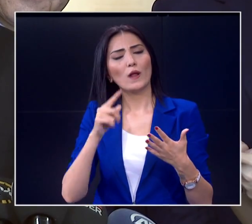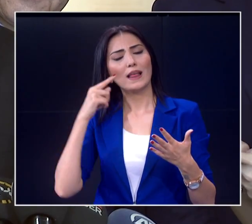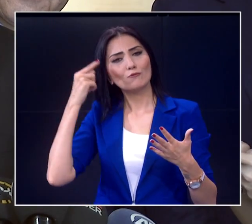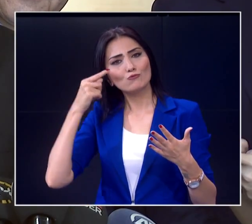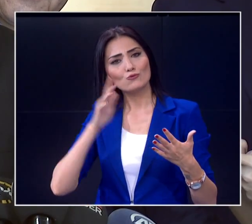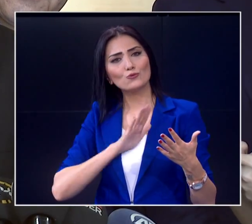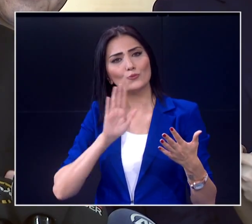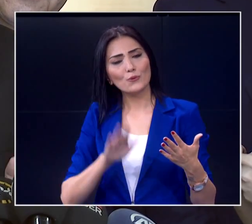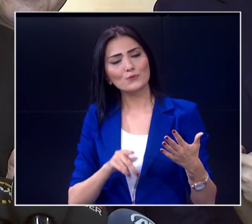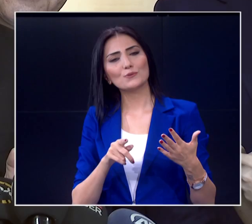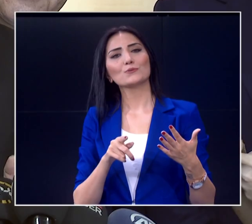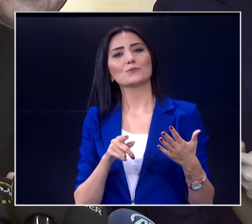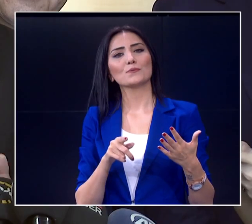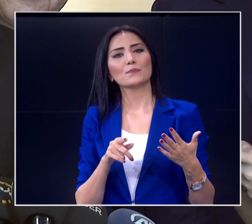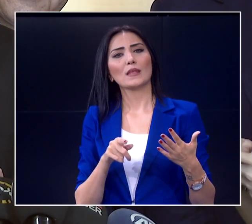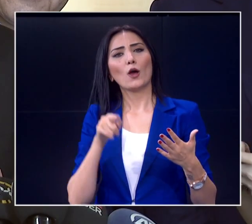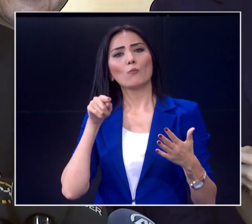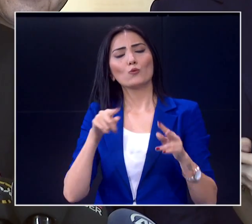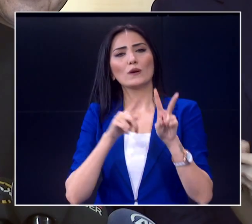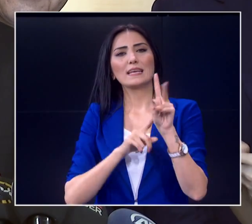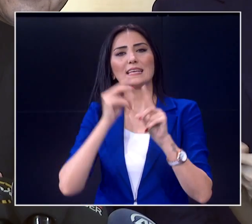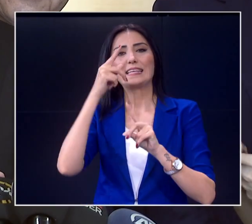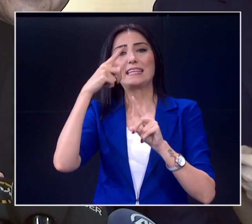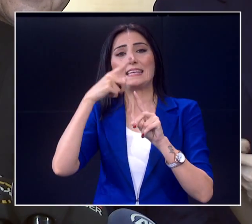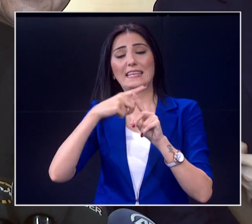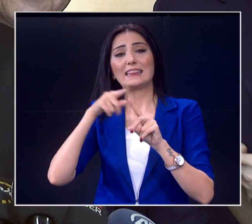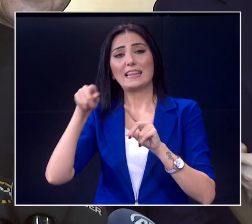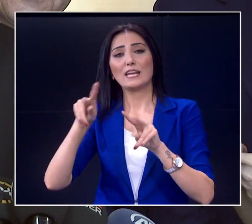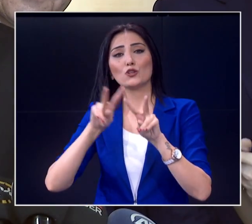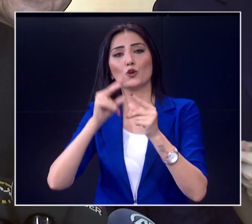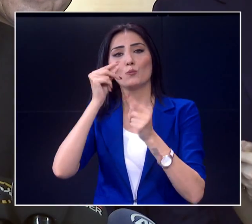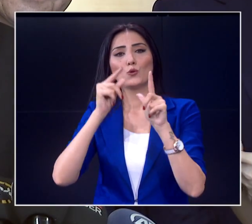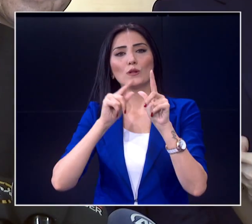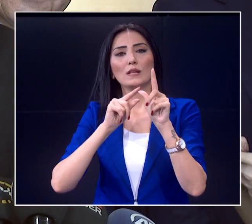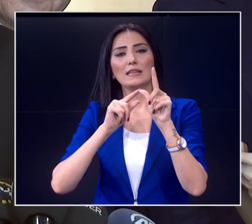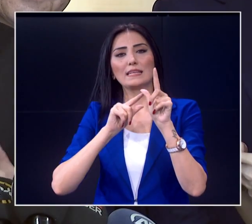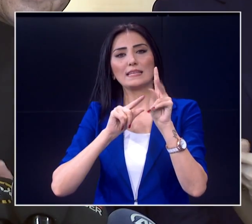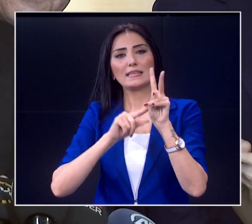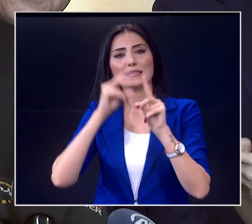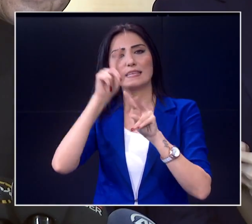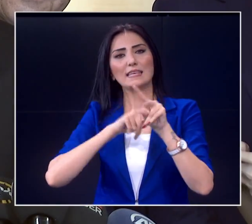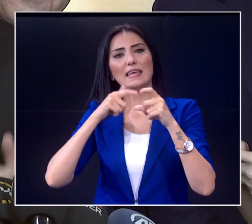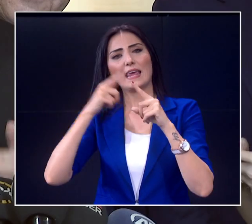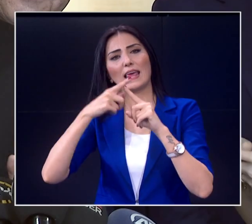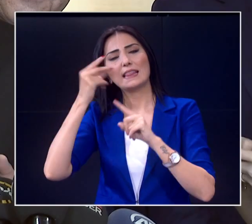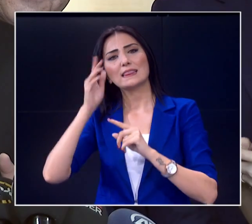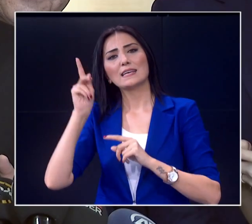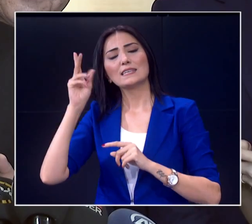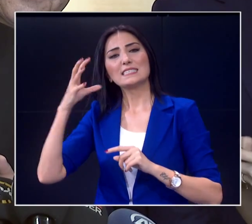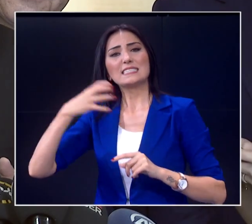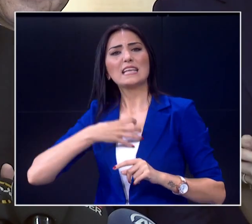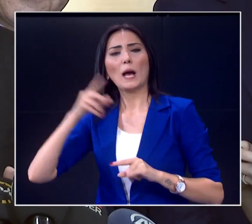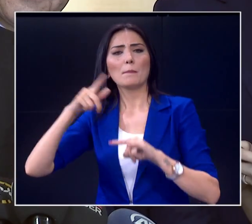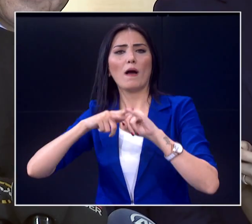düşünüyoruz. Bu kitlerin mülkiyeti bildiğiniz gibi hazineye ait. Sahibi